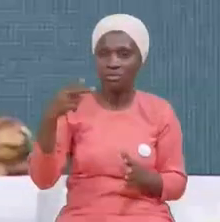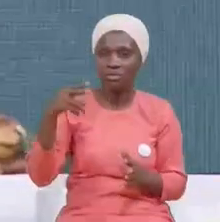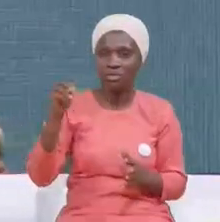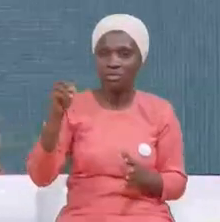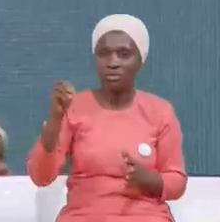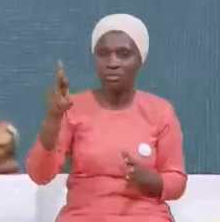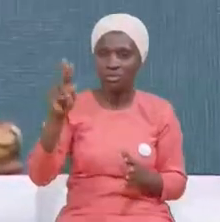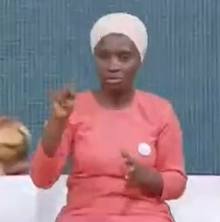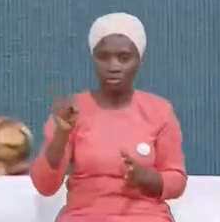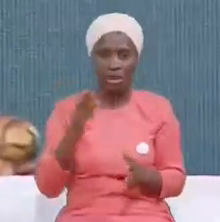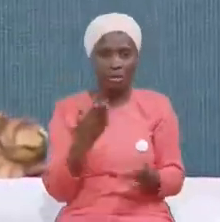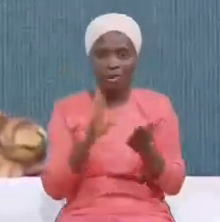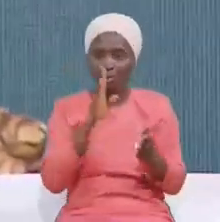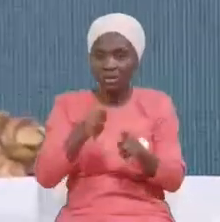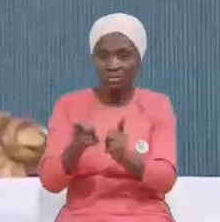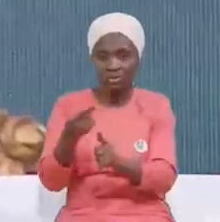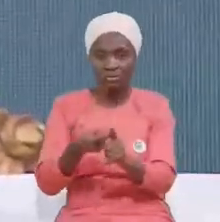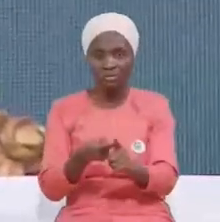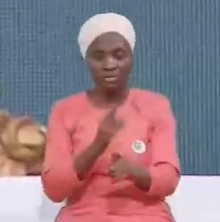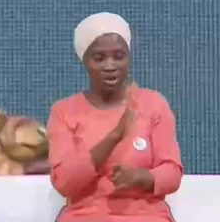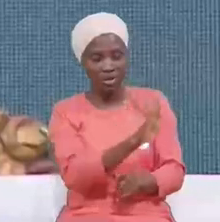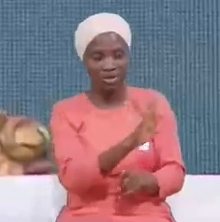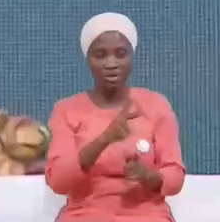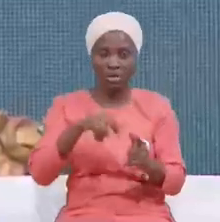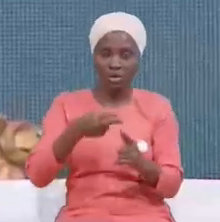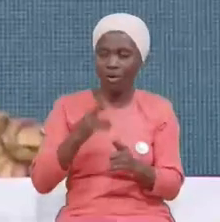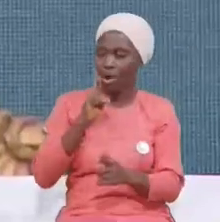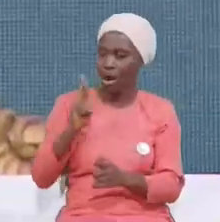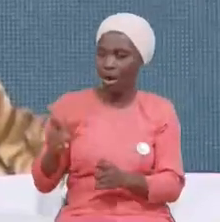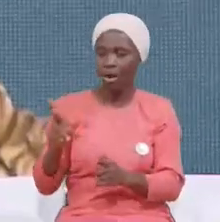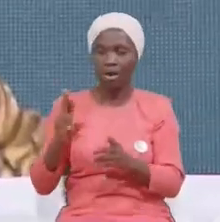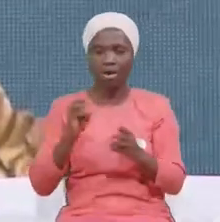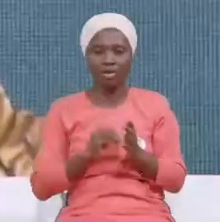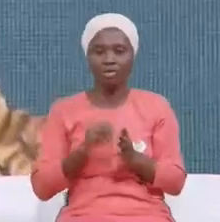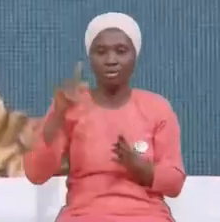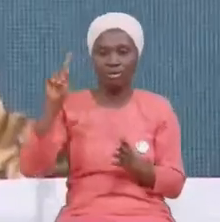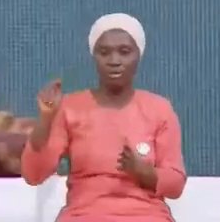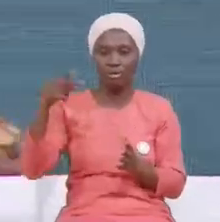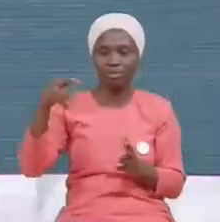Tes épines peuvent être différentes de ces épines ou des épines des autres.